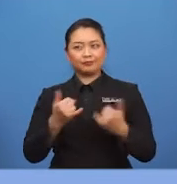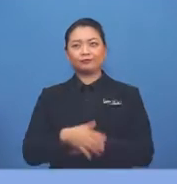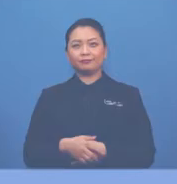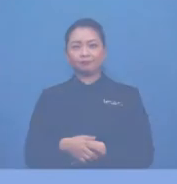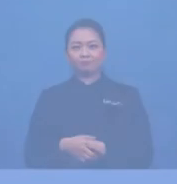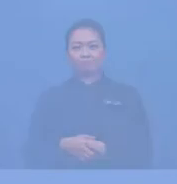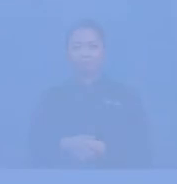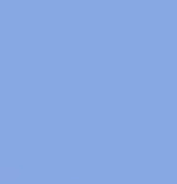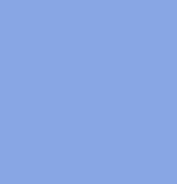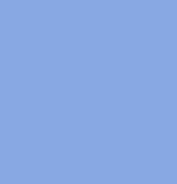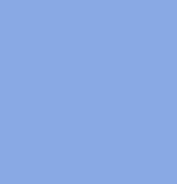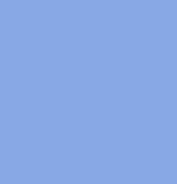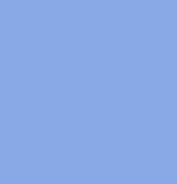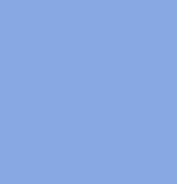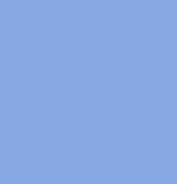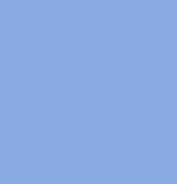sekarang.